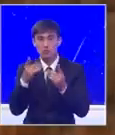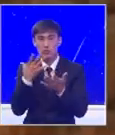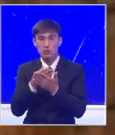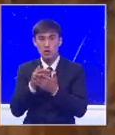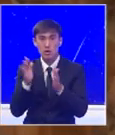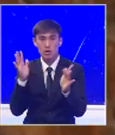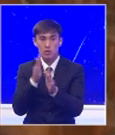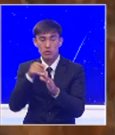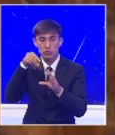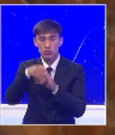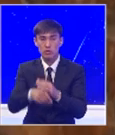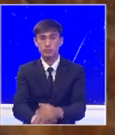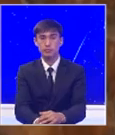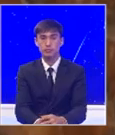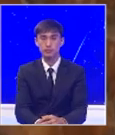микроклимат внутри.